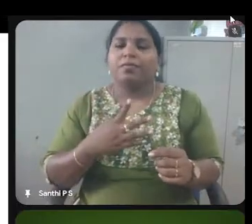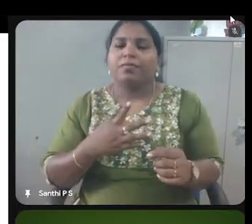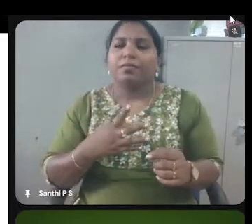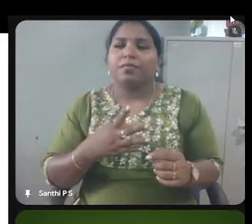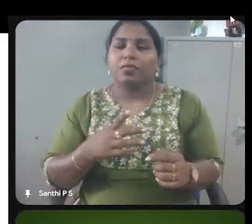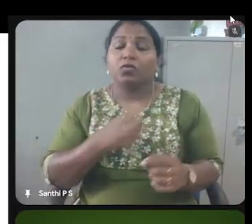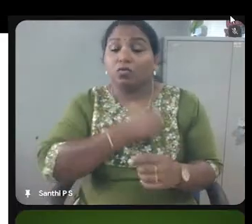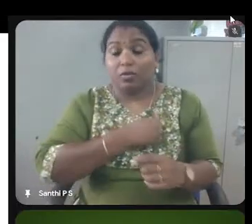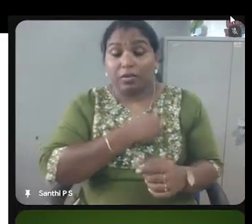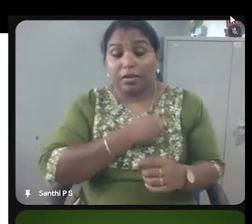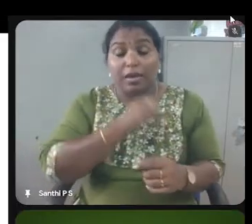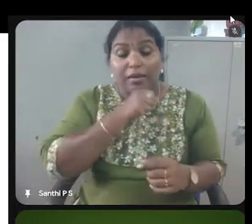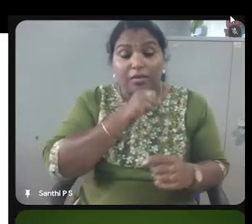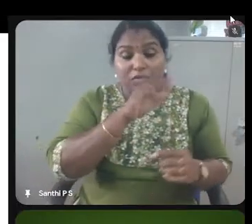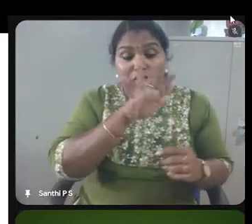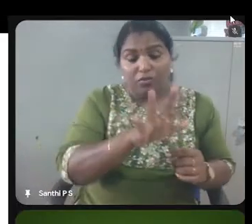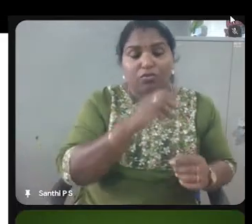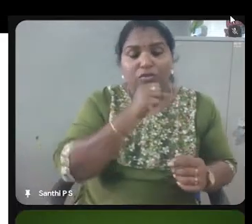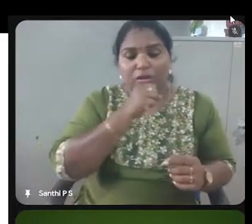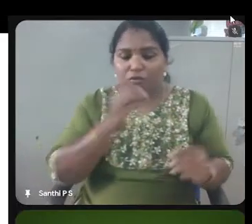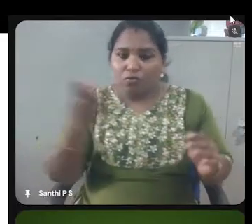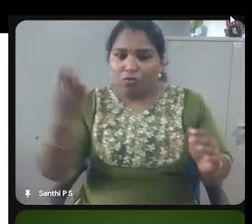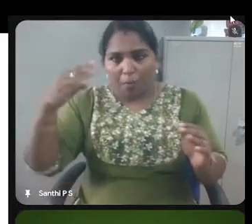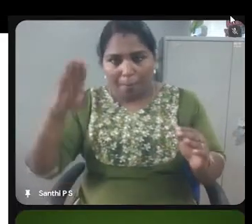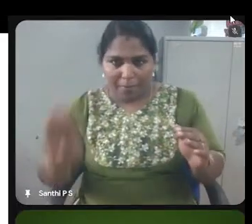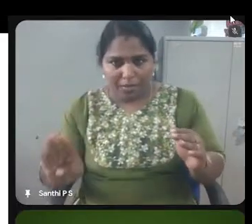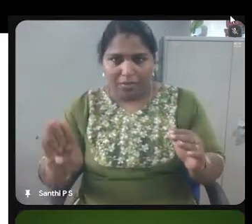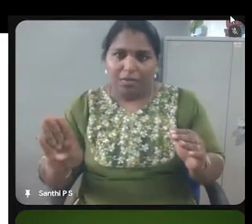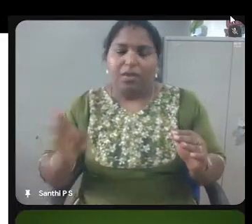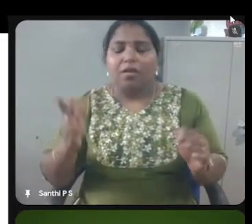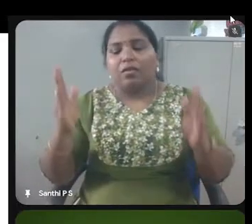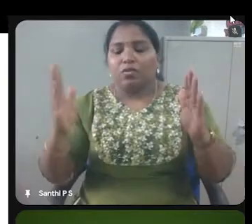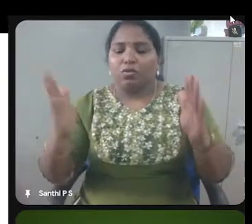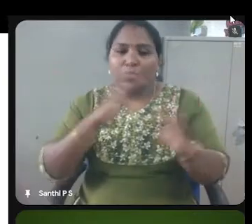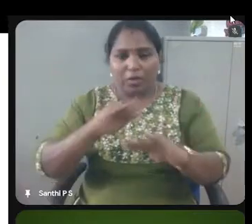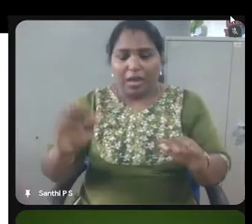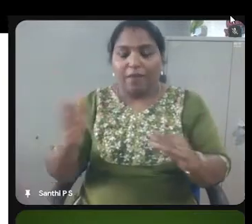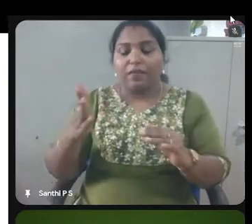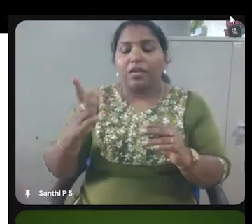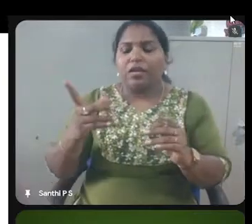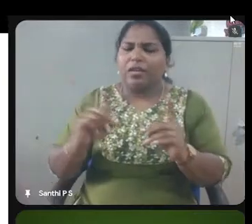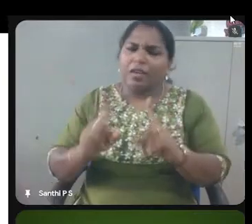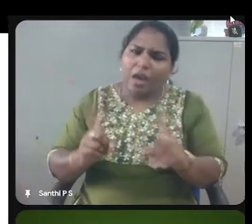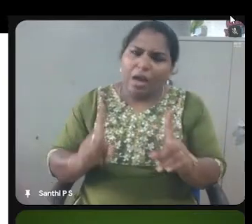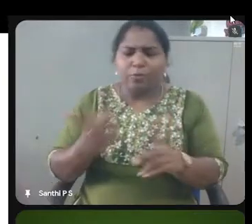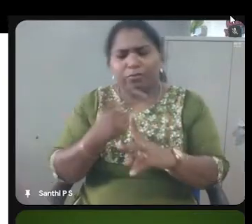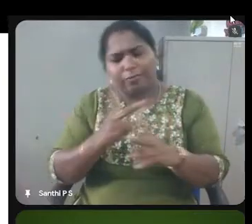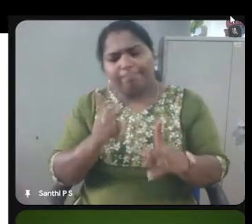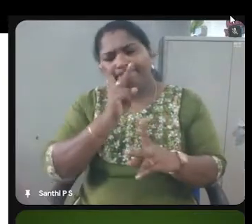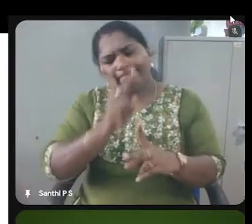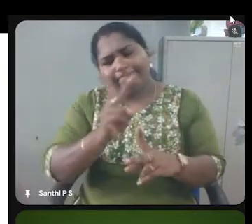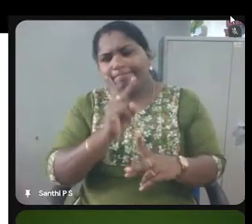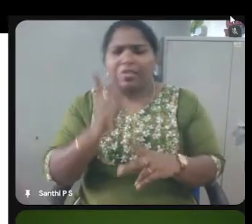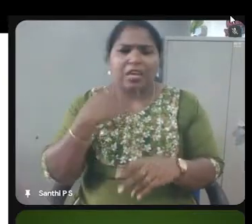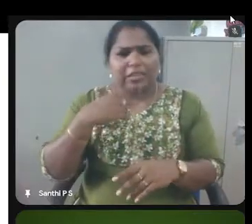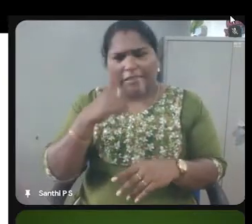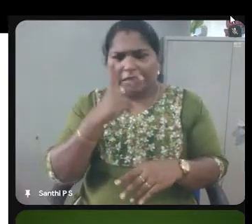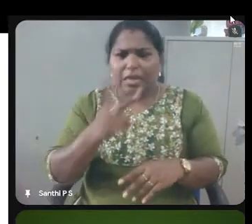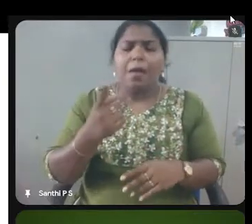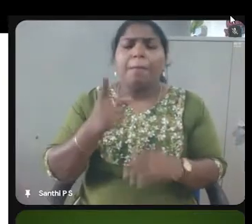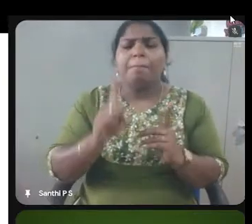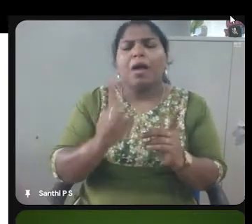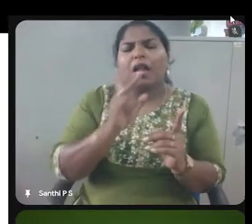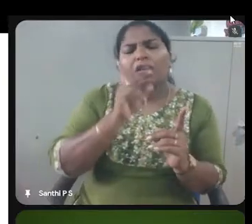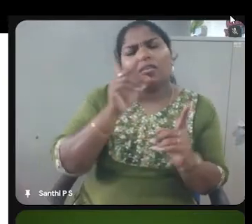കാർട്ടൂൺസ് ആണ് അവർ കാണുന്നതെന്ന് എനിക്ക് അറിയാം. പക്ഷെ അതിൽ ഏതൊക്കെ കാണാൻ പാടില്ല, അവർ എന്തൊക്കെ പ്രൊവോക്ക് ചെയ്യും, ഏത് കണ്ടാ പ്രൊവോക്ക് ചെയ്യും